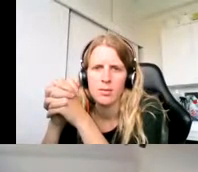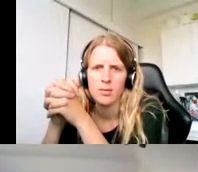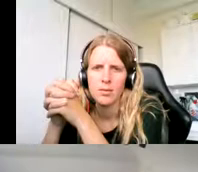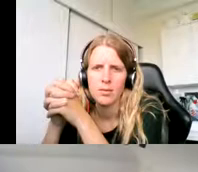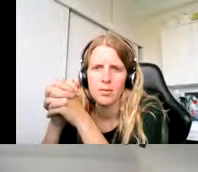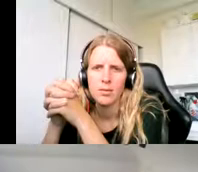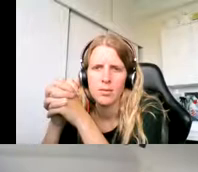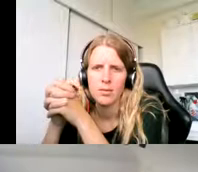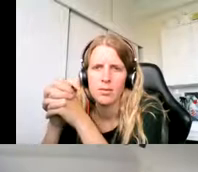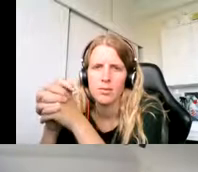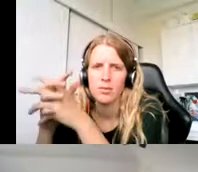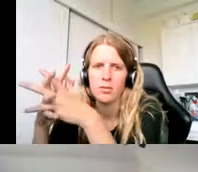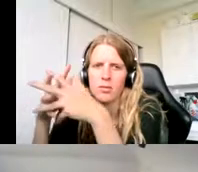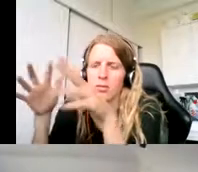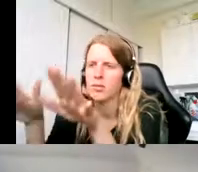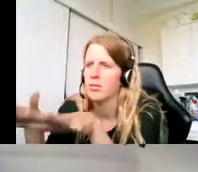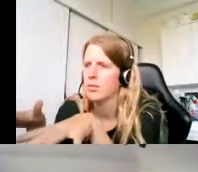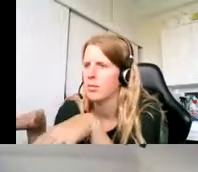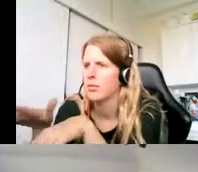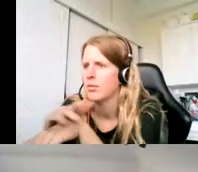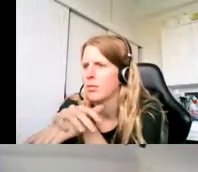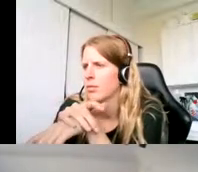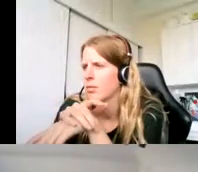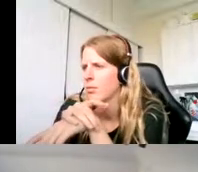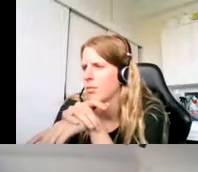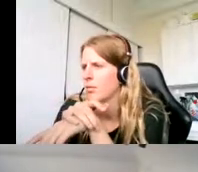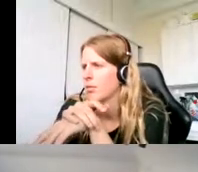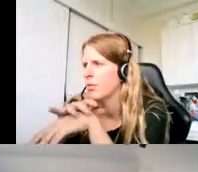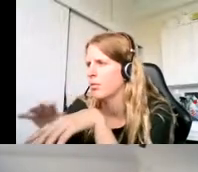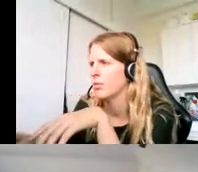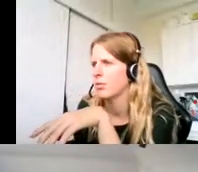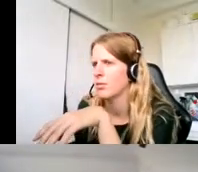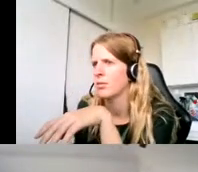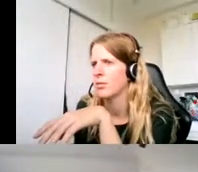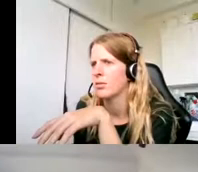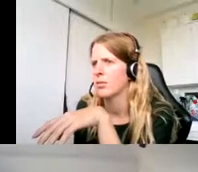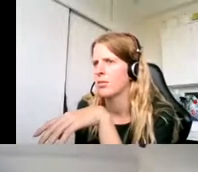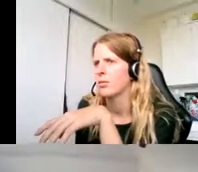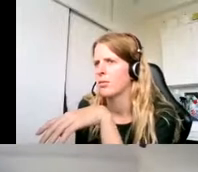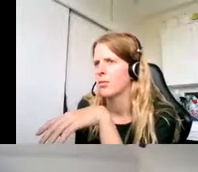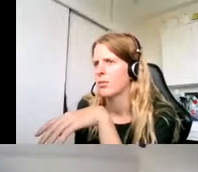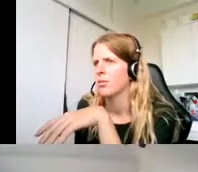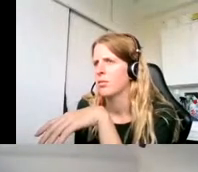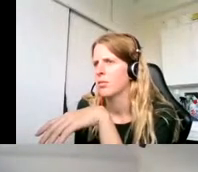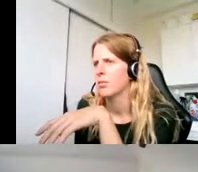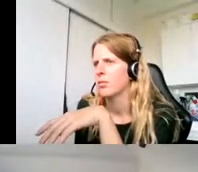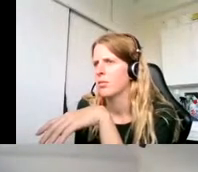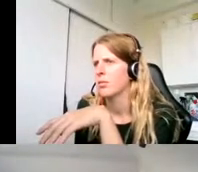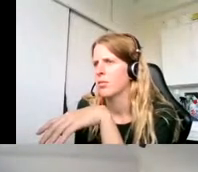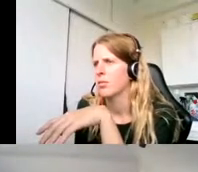nee, we gaan niet meer voor inschrijvingen werken. Wij houden eigenlijk vast aan onze vaste daginschrijvingen. Dus wel